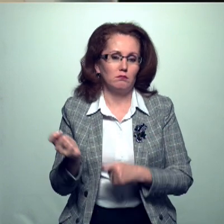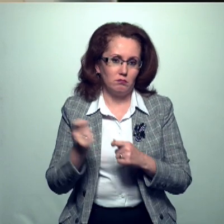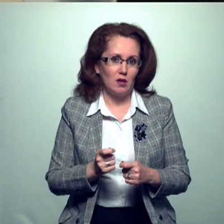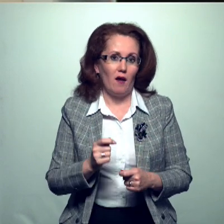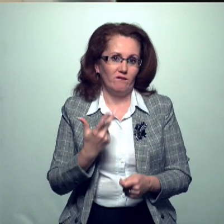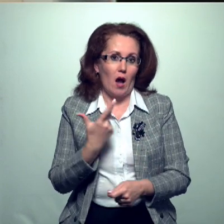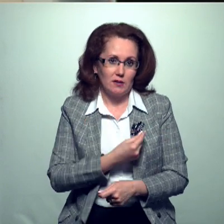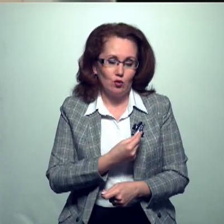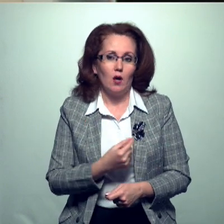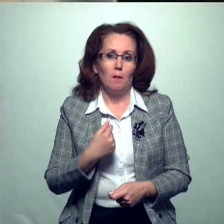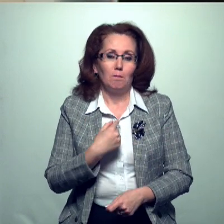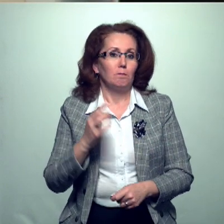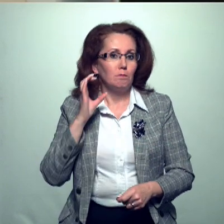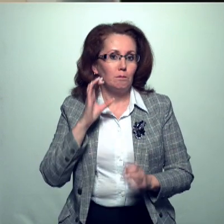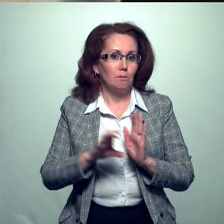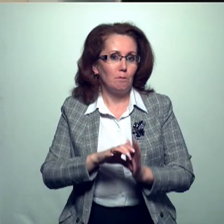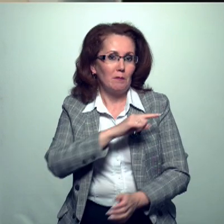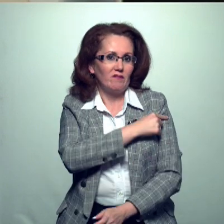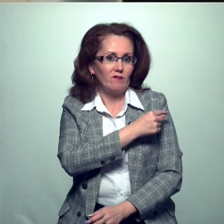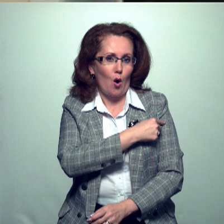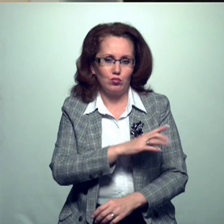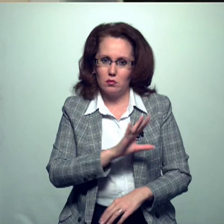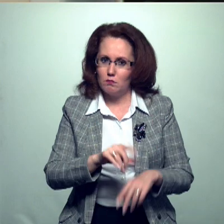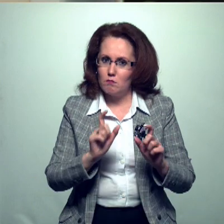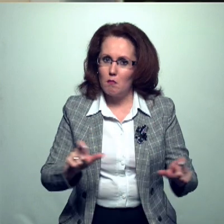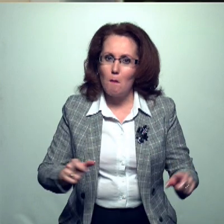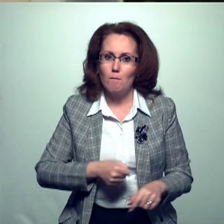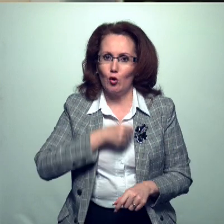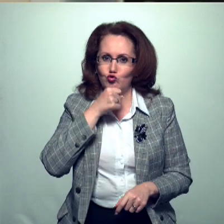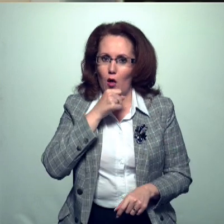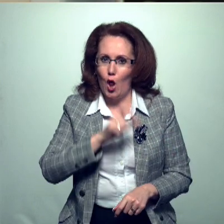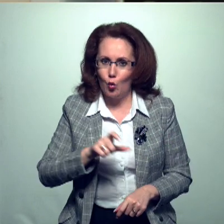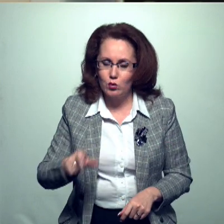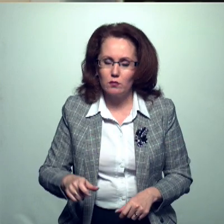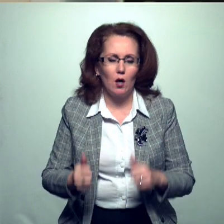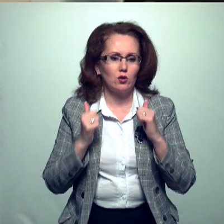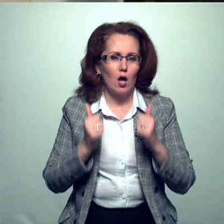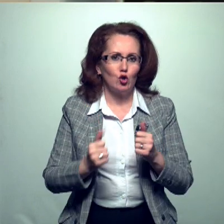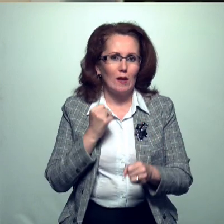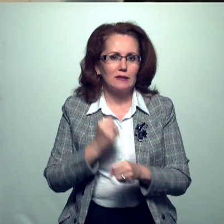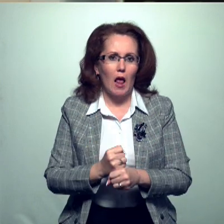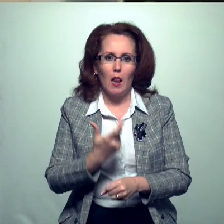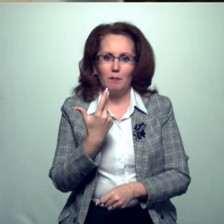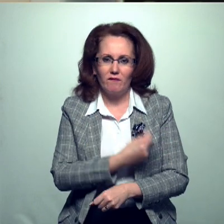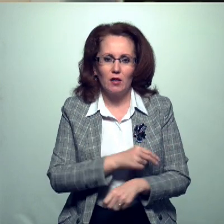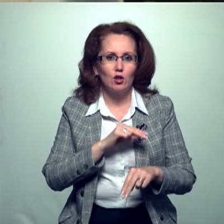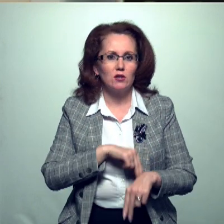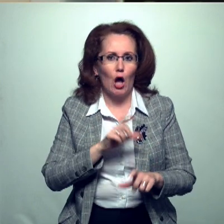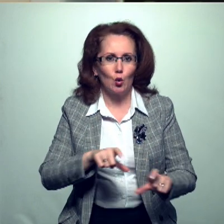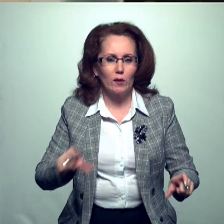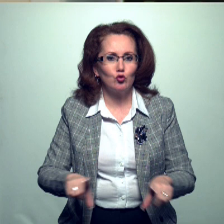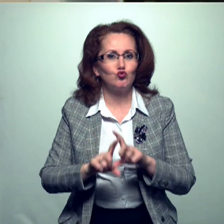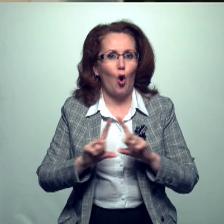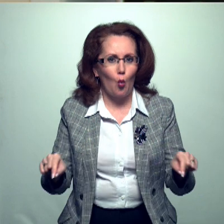вакцину. Обычно прививаются пожилые. Привиты у нас, хорошо привились сотрудники